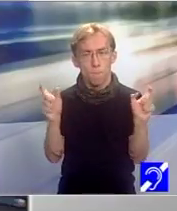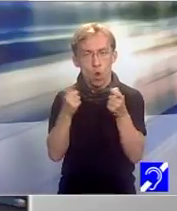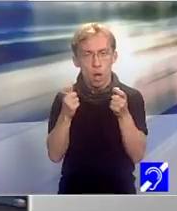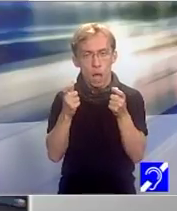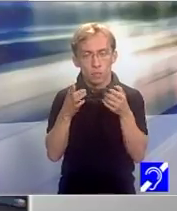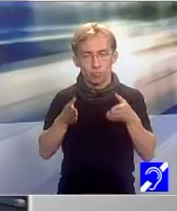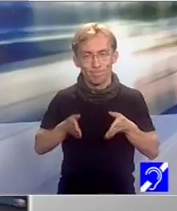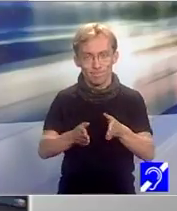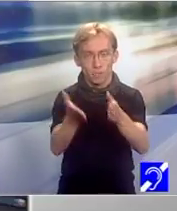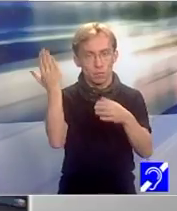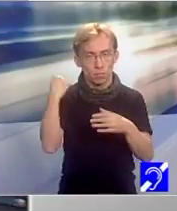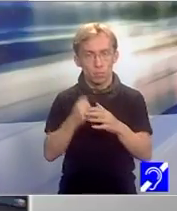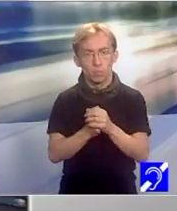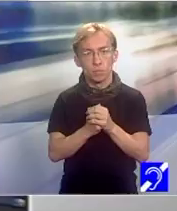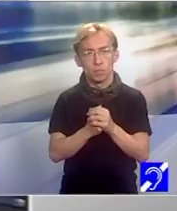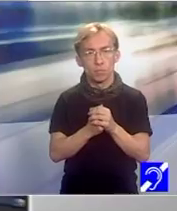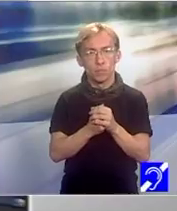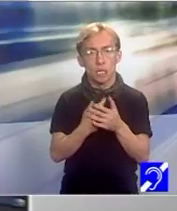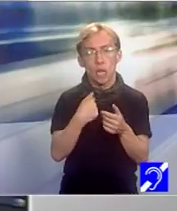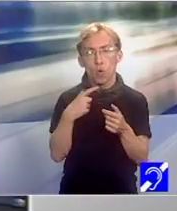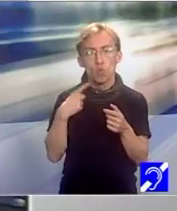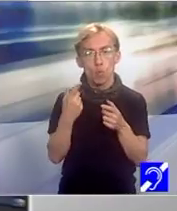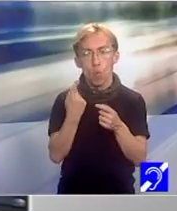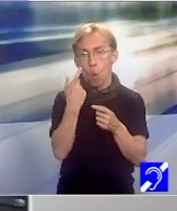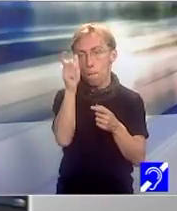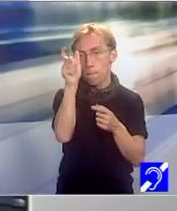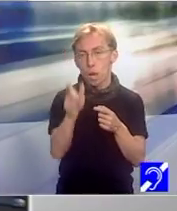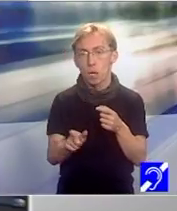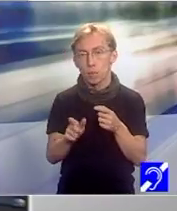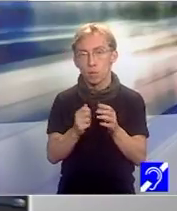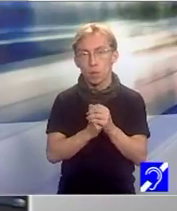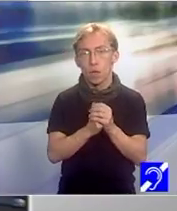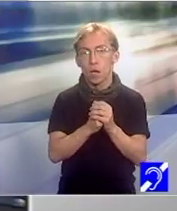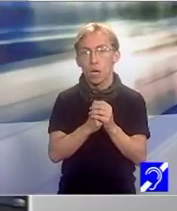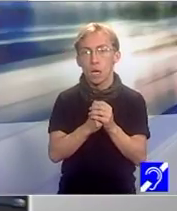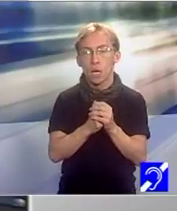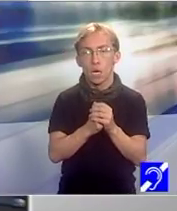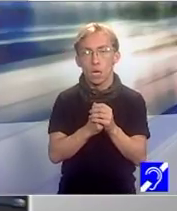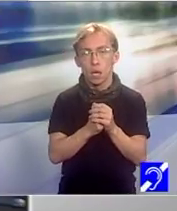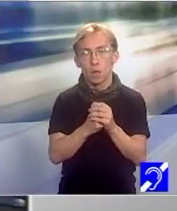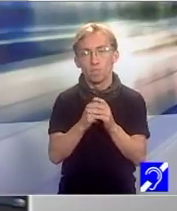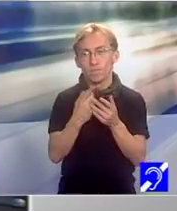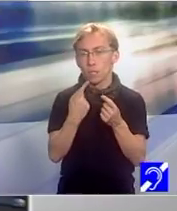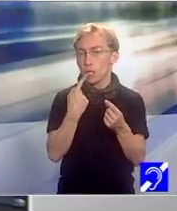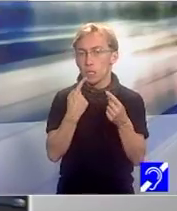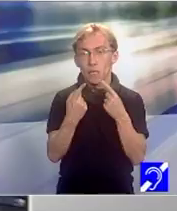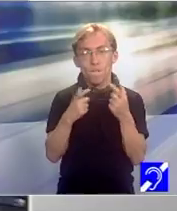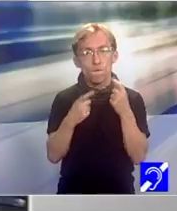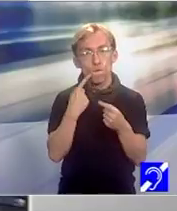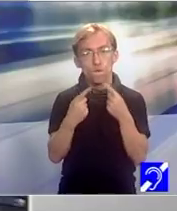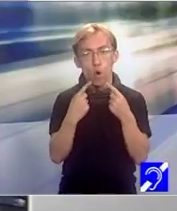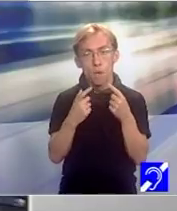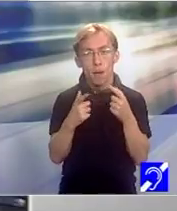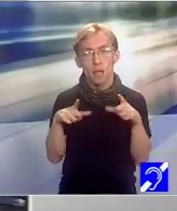țară, pentru că eu sunt un om care refuză compromisul. Aici este vorba de viața unor oameni.